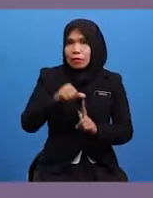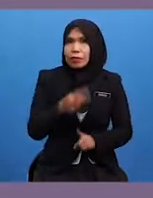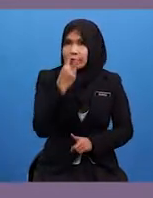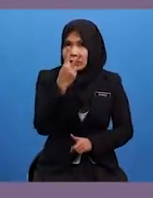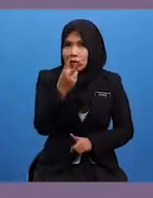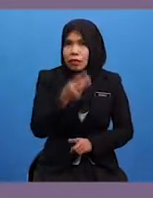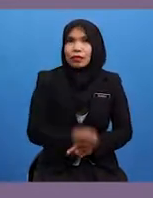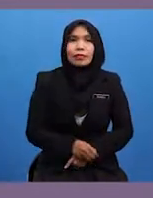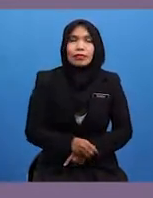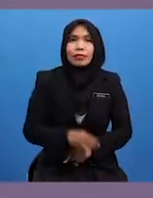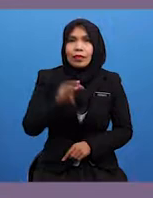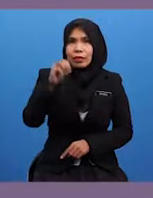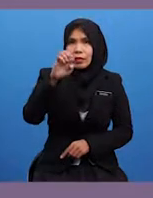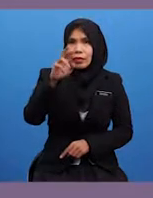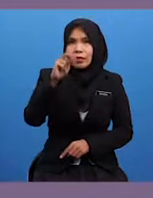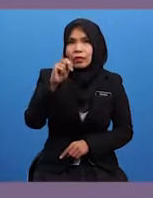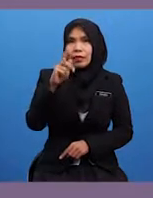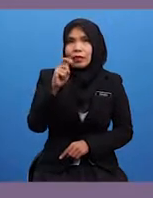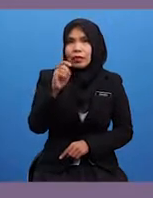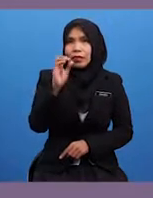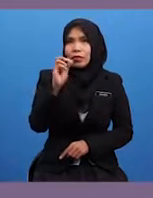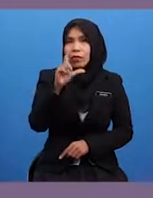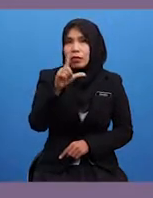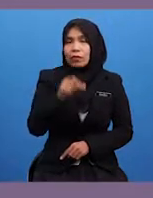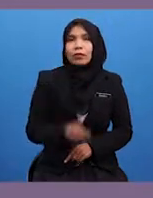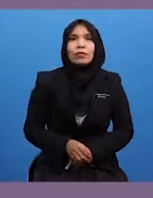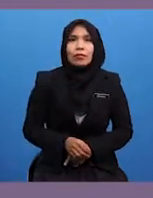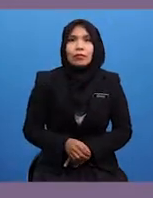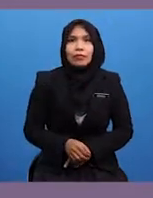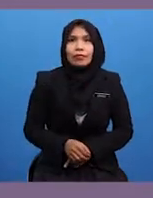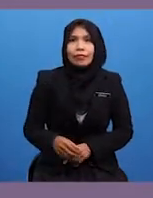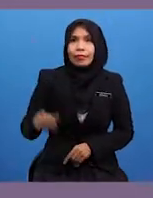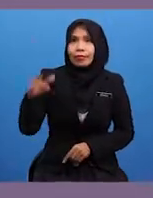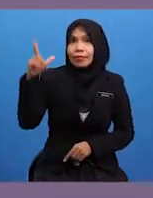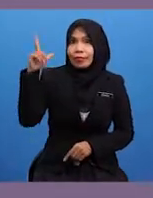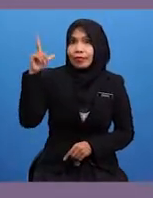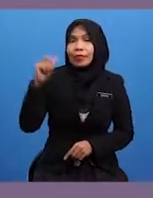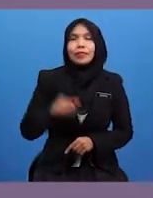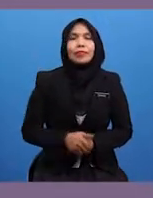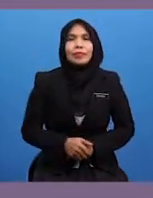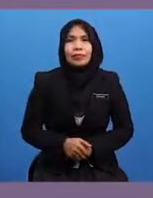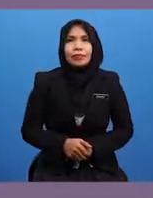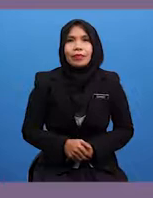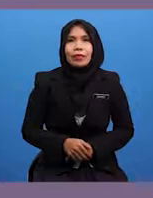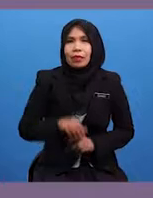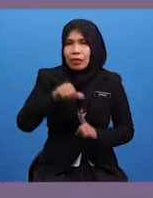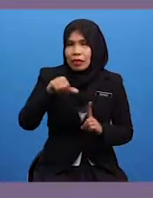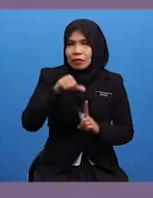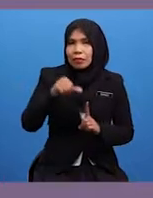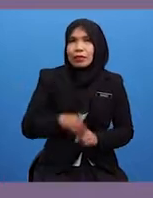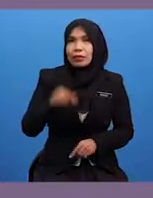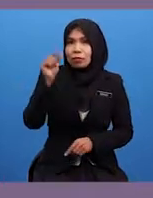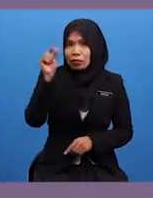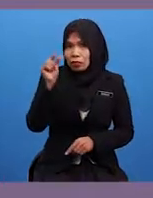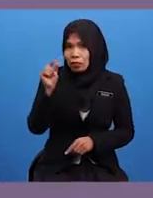menyala. Bagaimana mentol itu boleh menyala? Apabila suis tertutup, arus elektrik